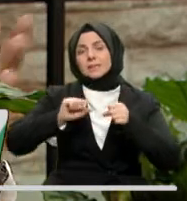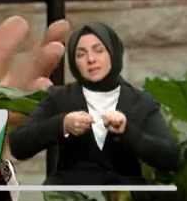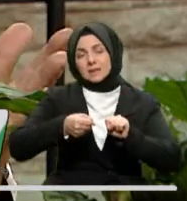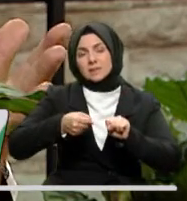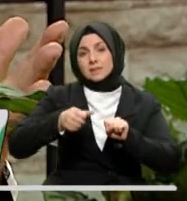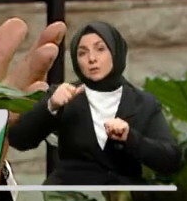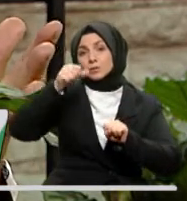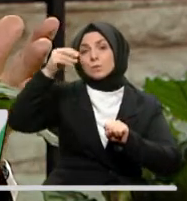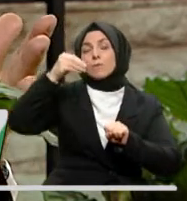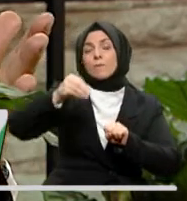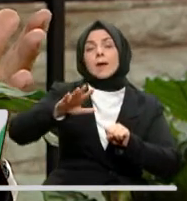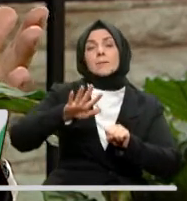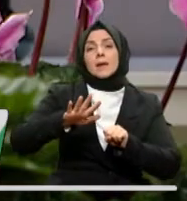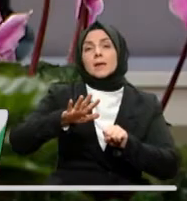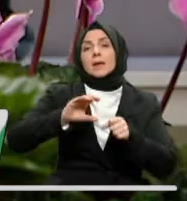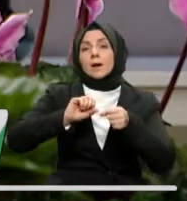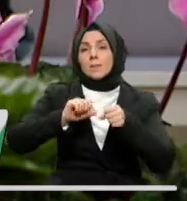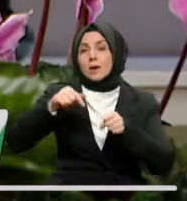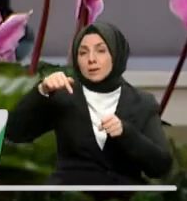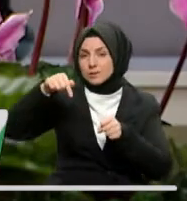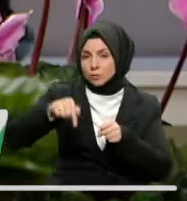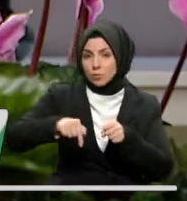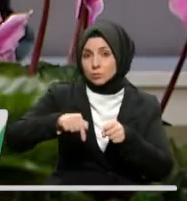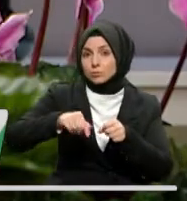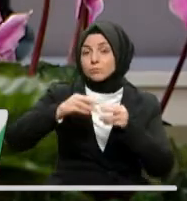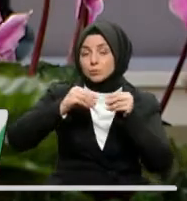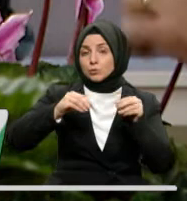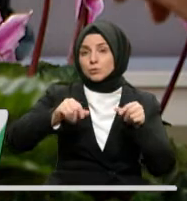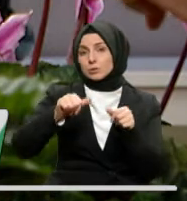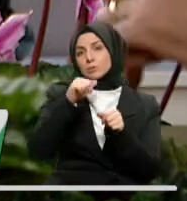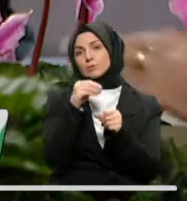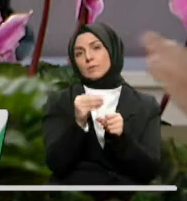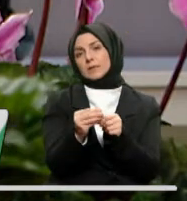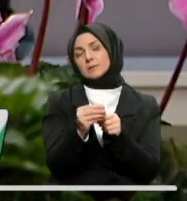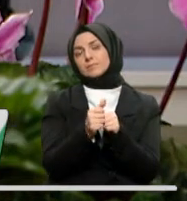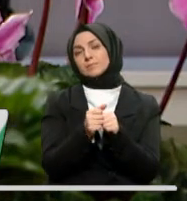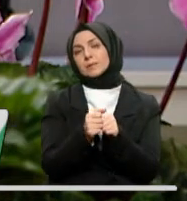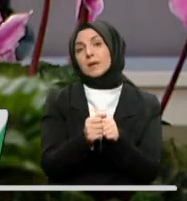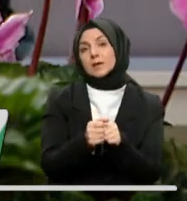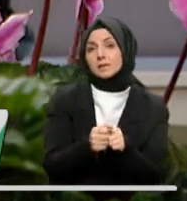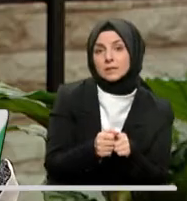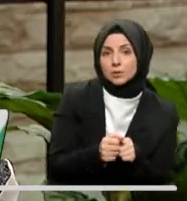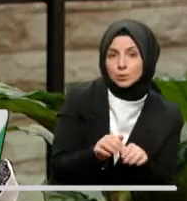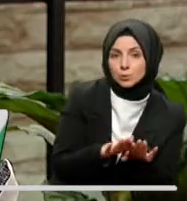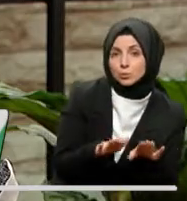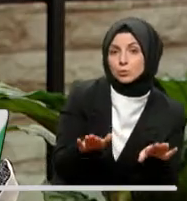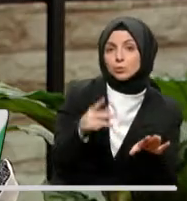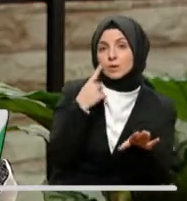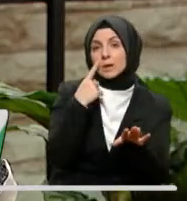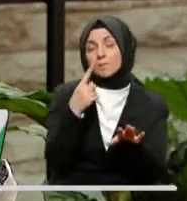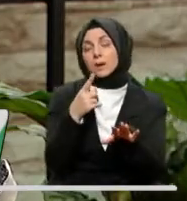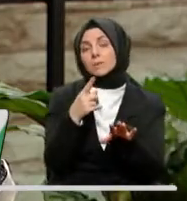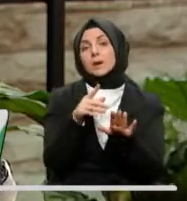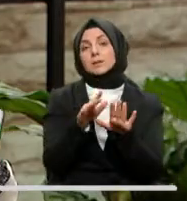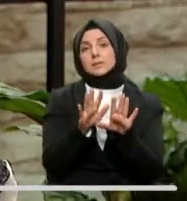kurisu vereceğiz bu kadar basit sadece toprağın üst kısmına bakmak yeterli ilik ve parmağın bazen bunu yapıyor ve sözlü kısım biraz kuru